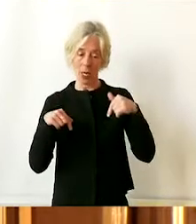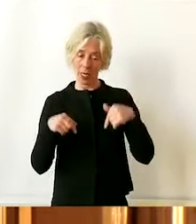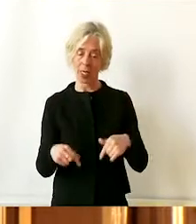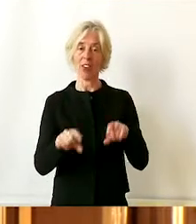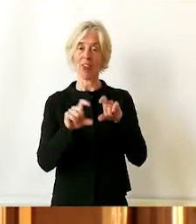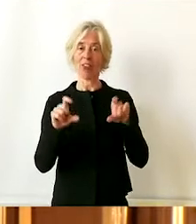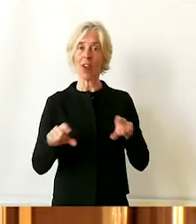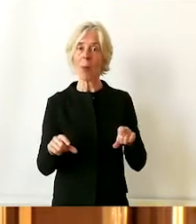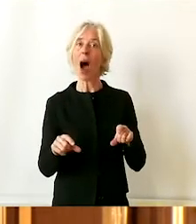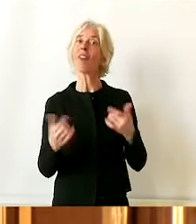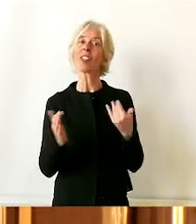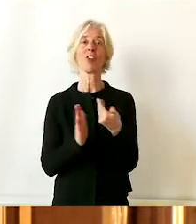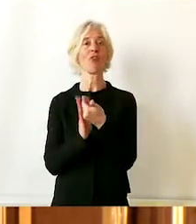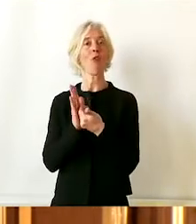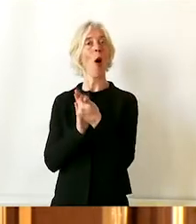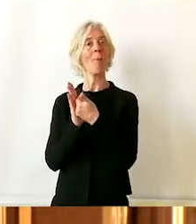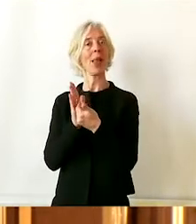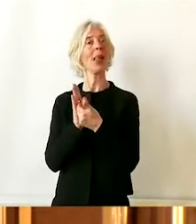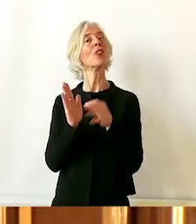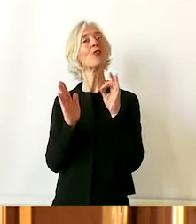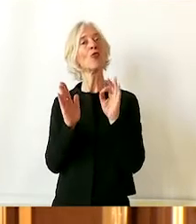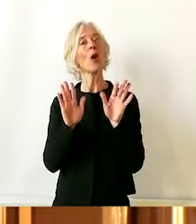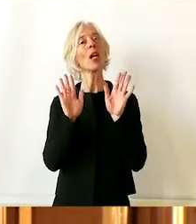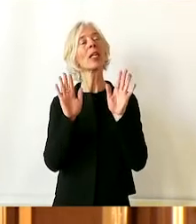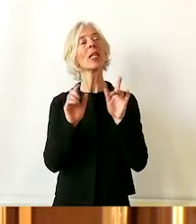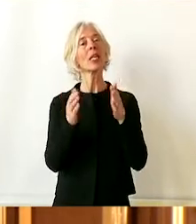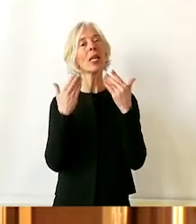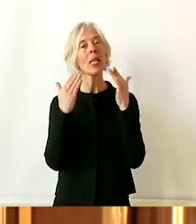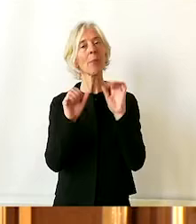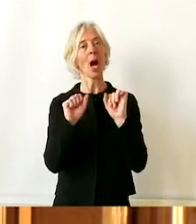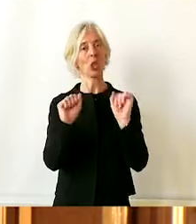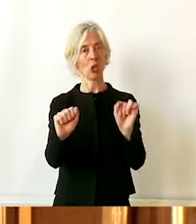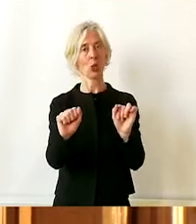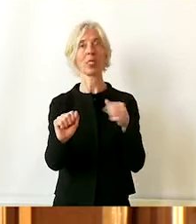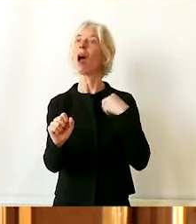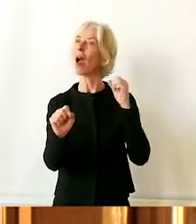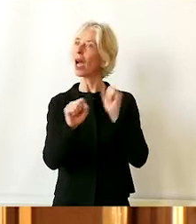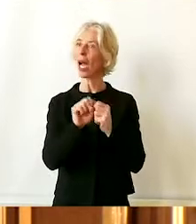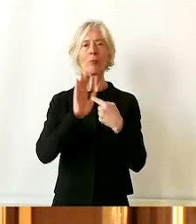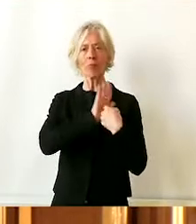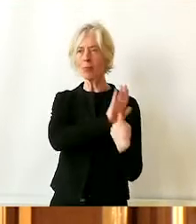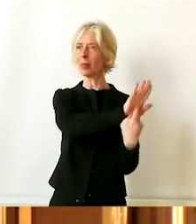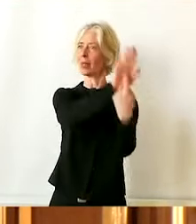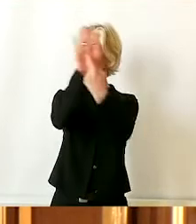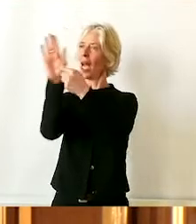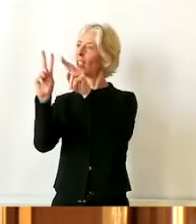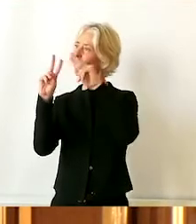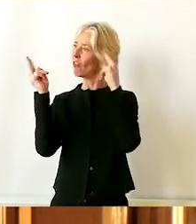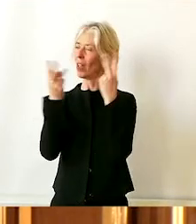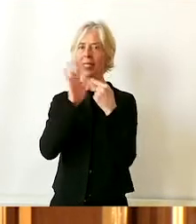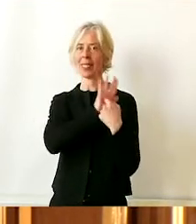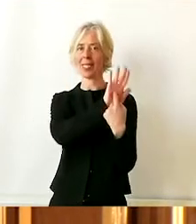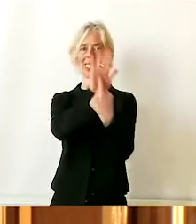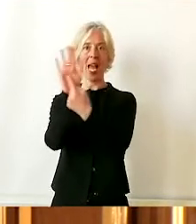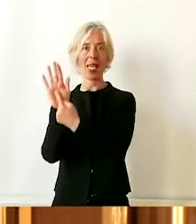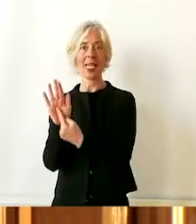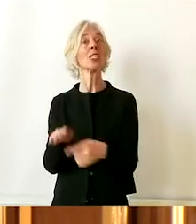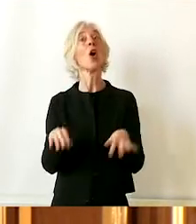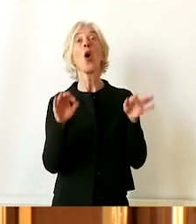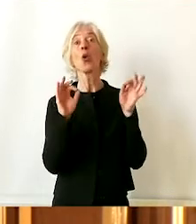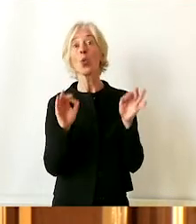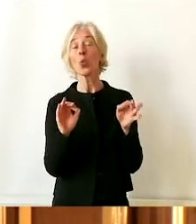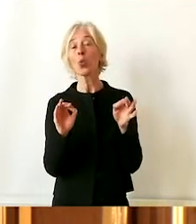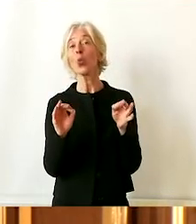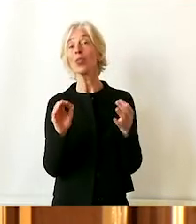für Klimaschutz in die Welt zu senden. Und deswegen ist diese Unterzeichnung heute wirklich ein starkes Signal für Augsburg und ein starkes Signal für die